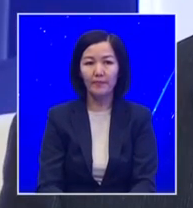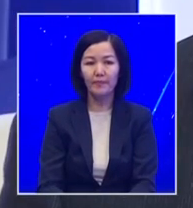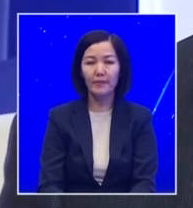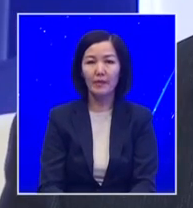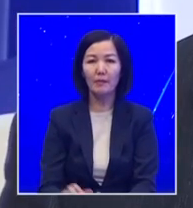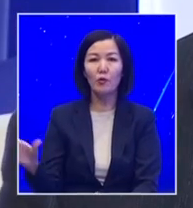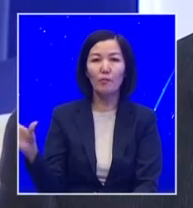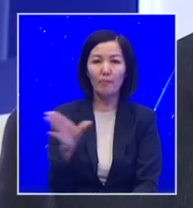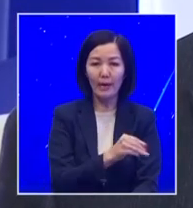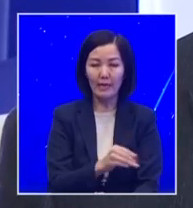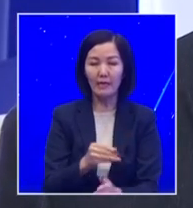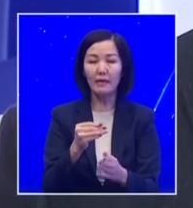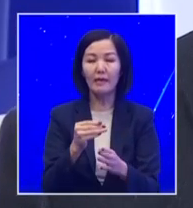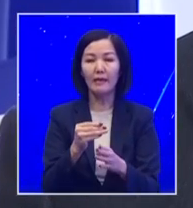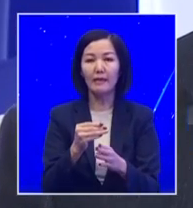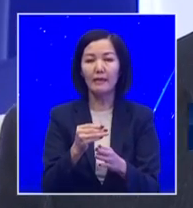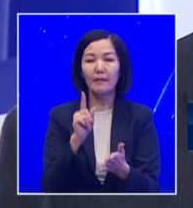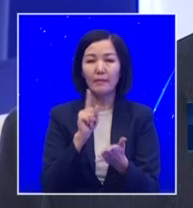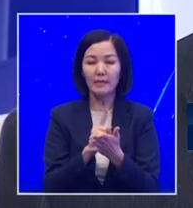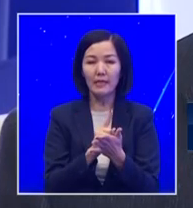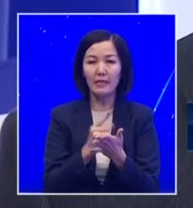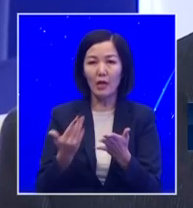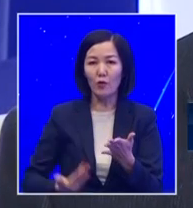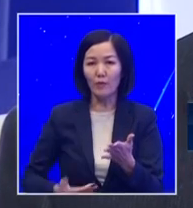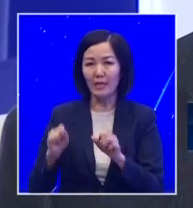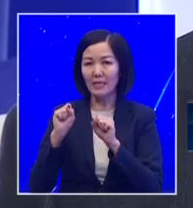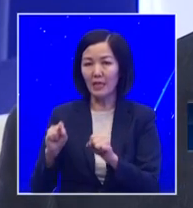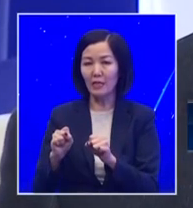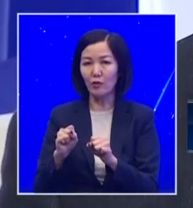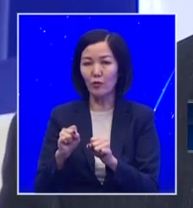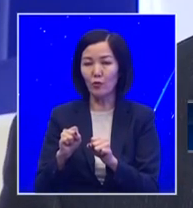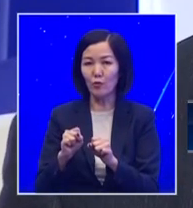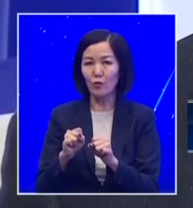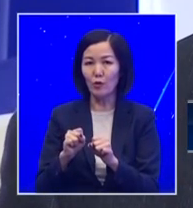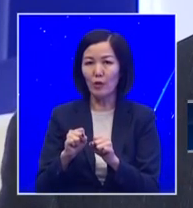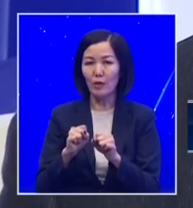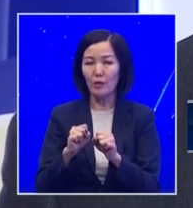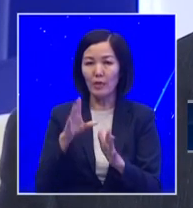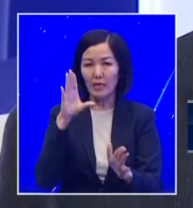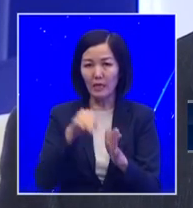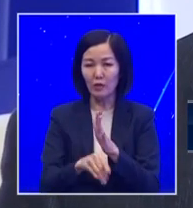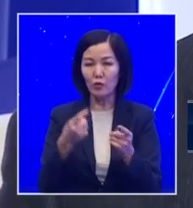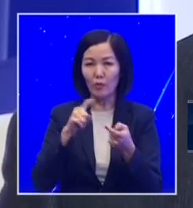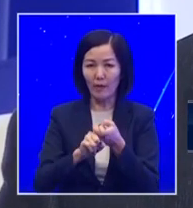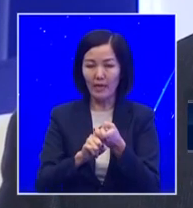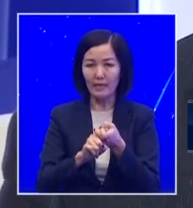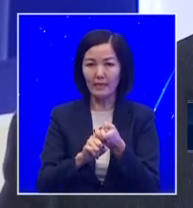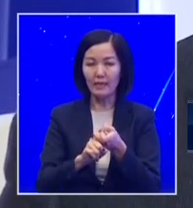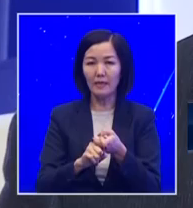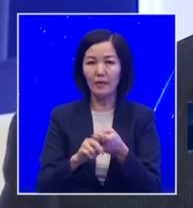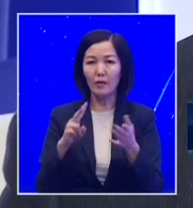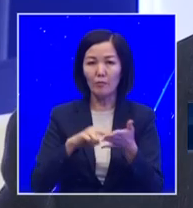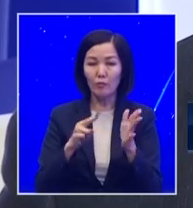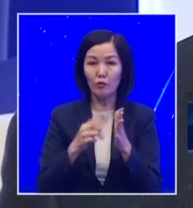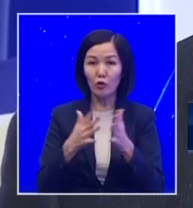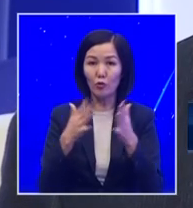Бұның бәрі осы міндетті әлеуметтік сақтандыру жүйесін енгізумен байланысты. Өйткені бана бюджет өскен